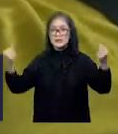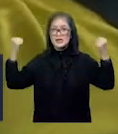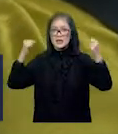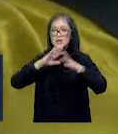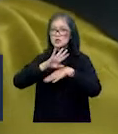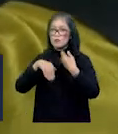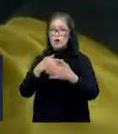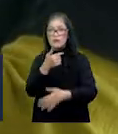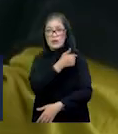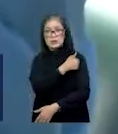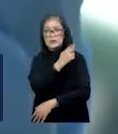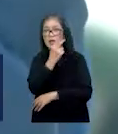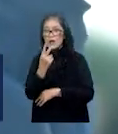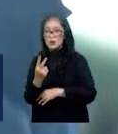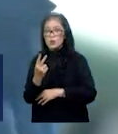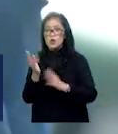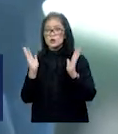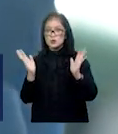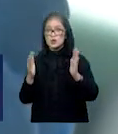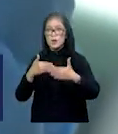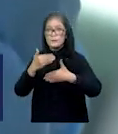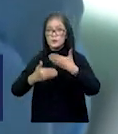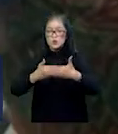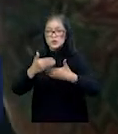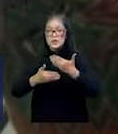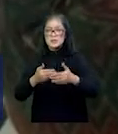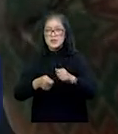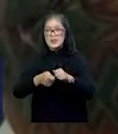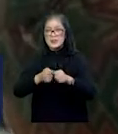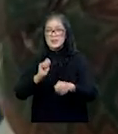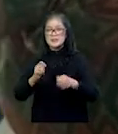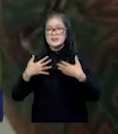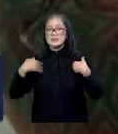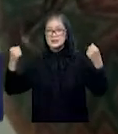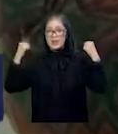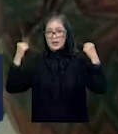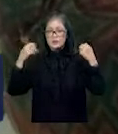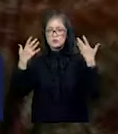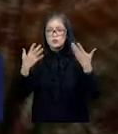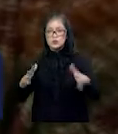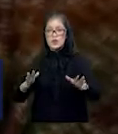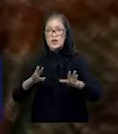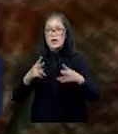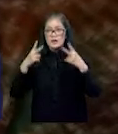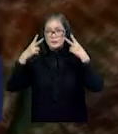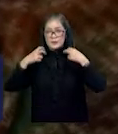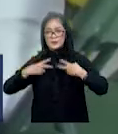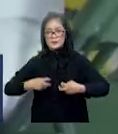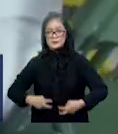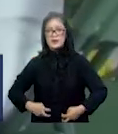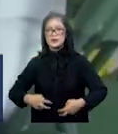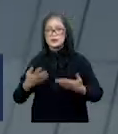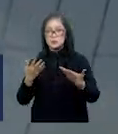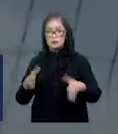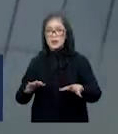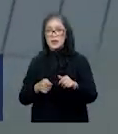dosis kedua ini sudah melalui tahap proses tes kesehatan, melalui proses screening, dan juga mereka sudah mendapatkan etiket